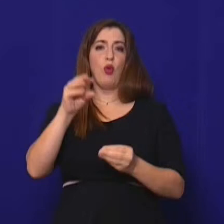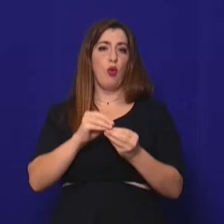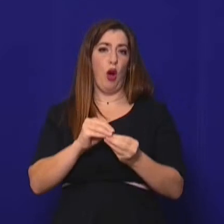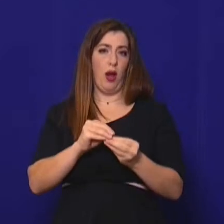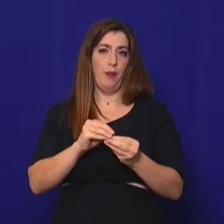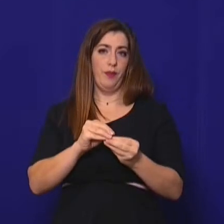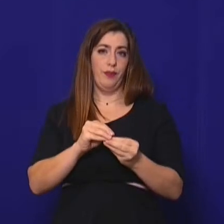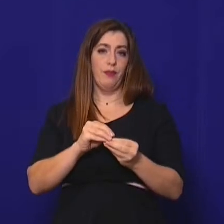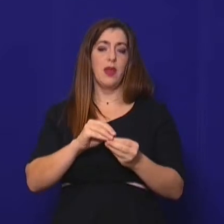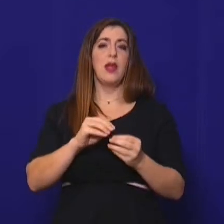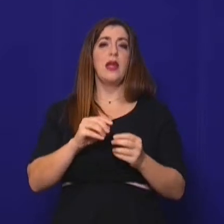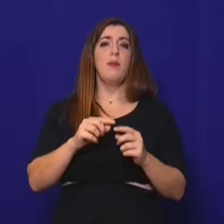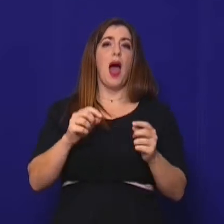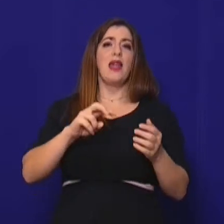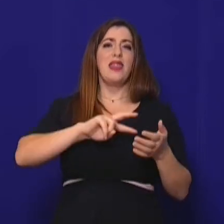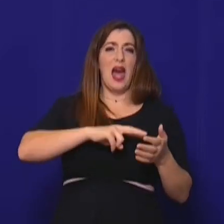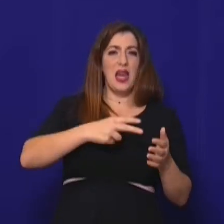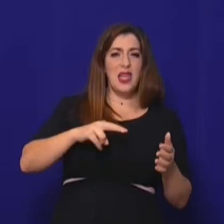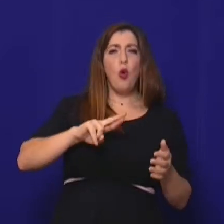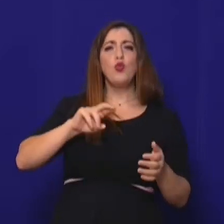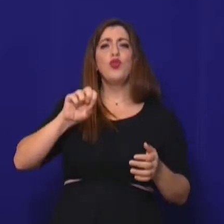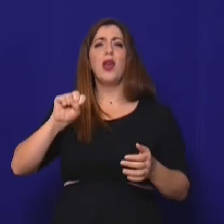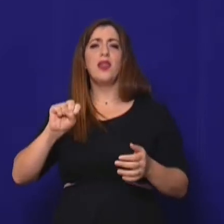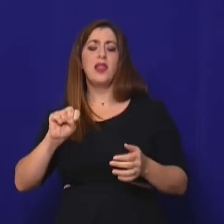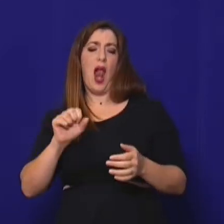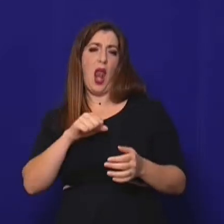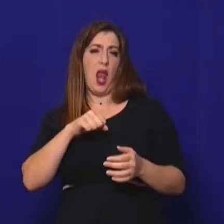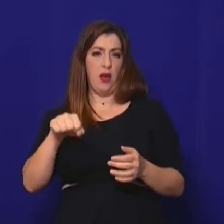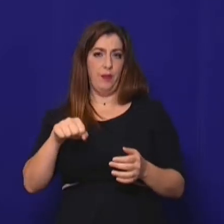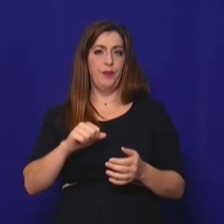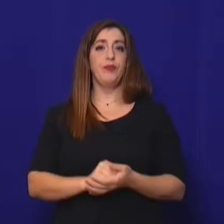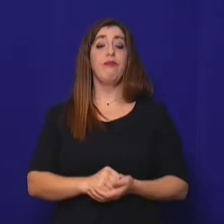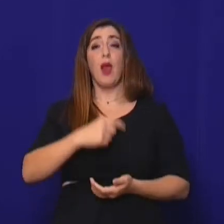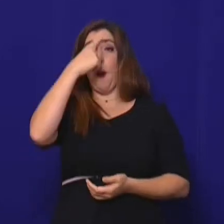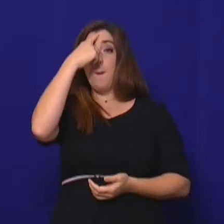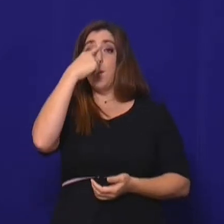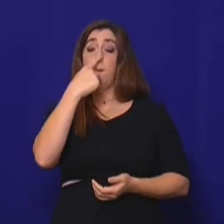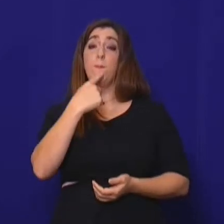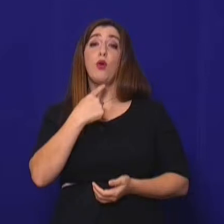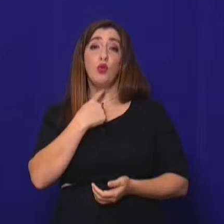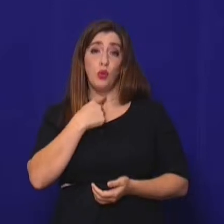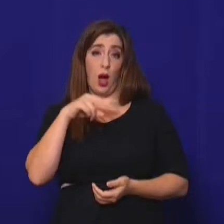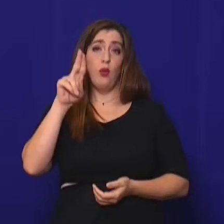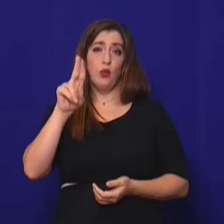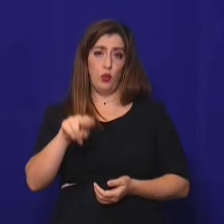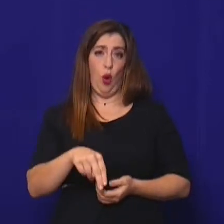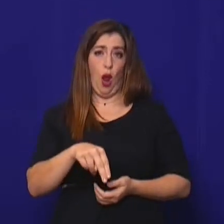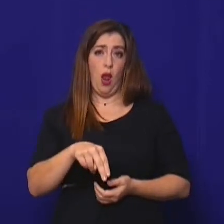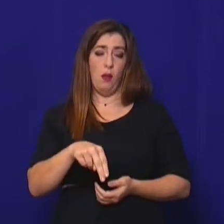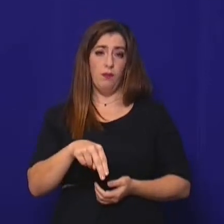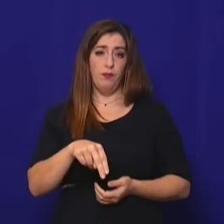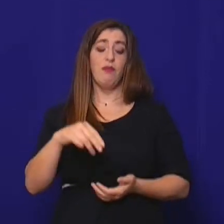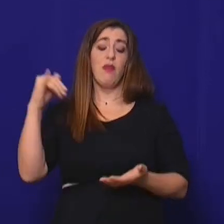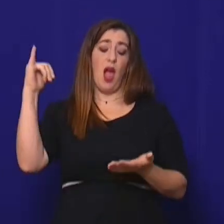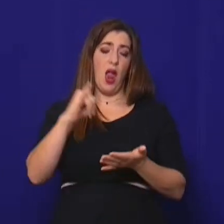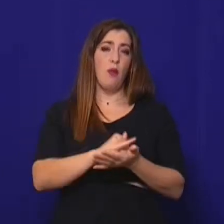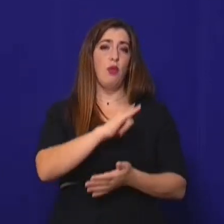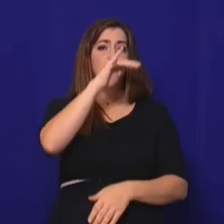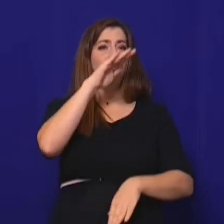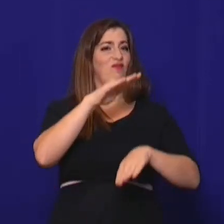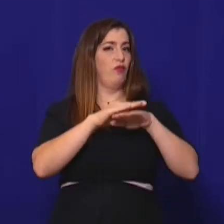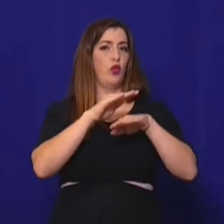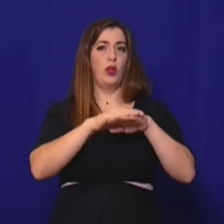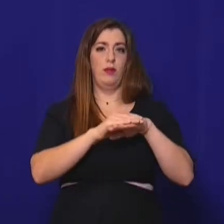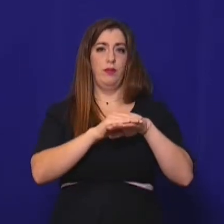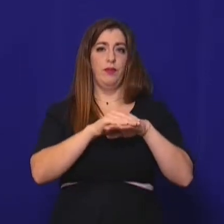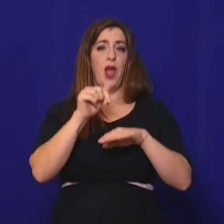ħlief Sqallija u Sardinja. Il-Portugal ukoll għandna l-ajruporti kollha li issa ħajkunu